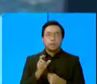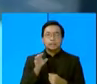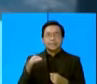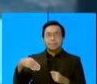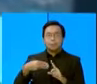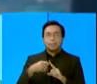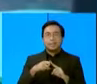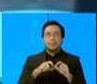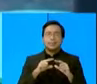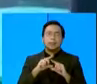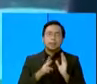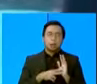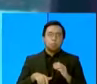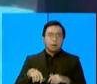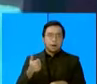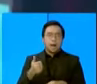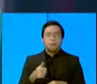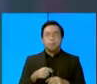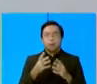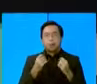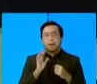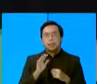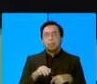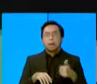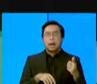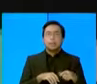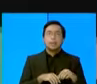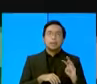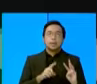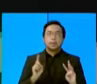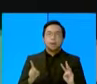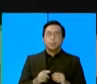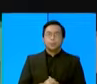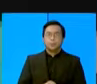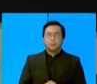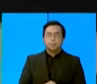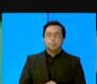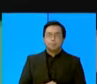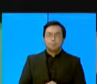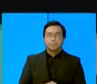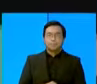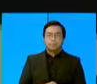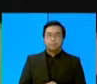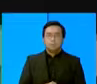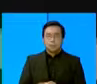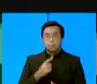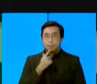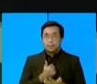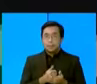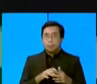bahkan memprediksi timnas menang 3-1. Saya tetap main dengan konsisten, dengan